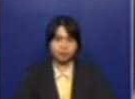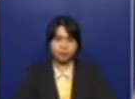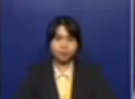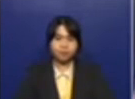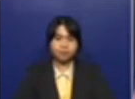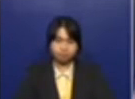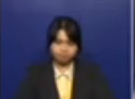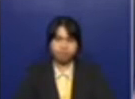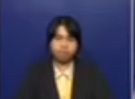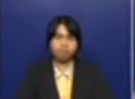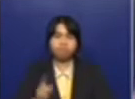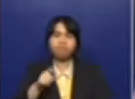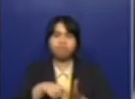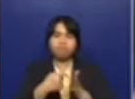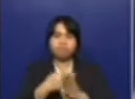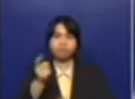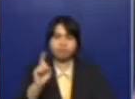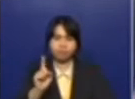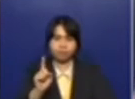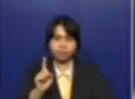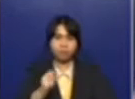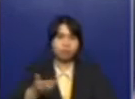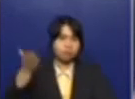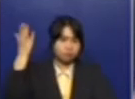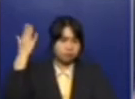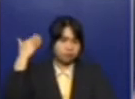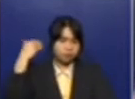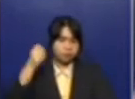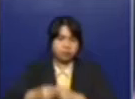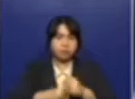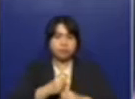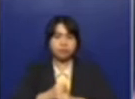สืบเนื่องจากว่าเมื่อประมาณต้นปี